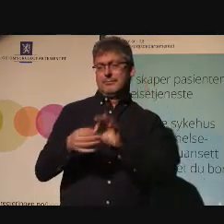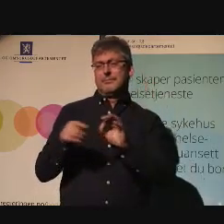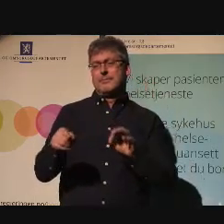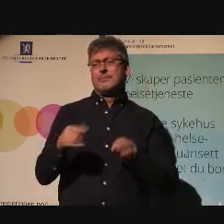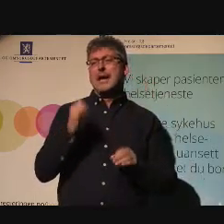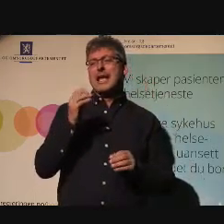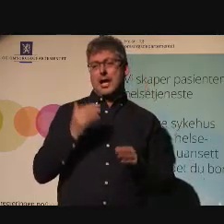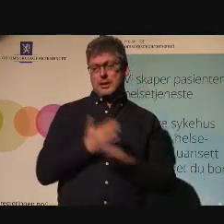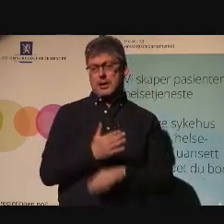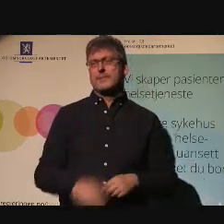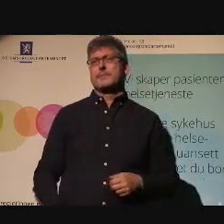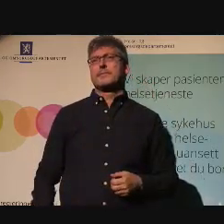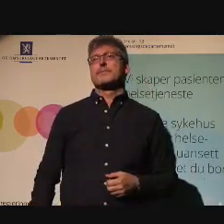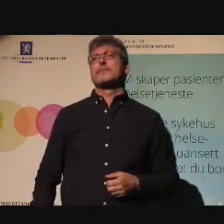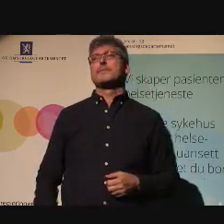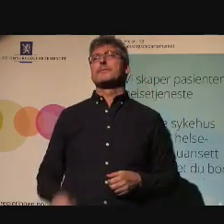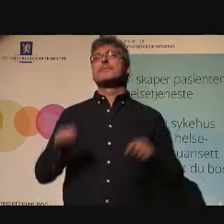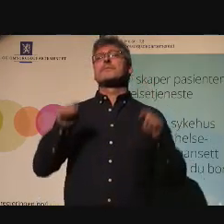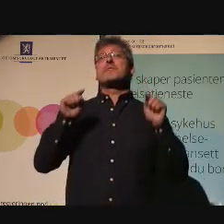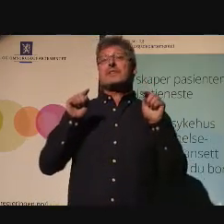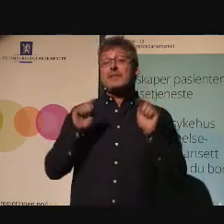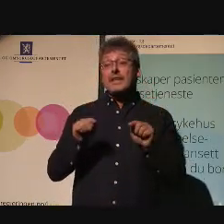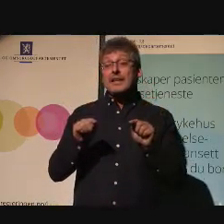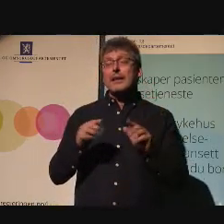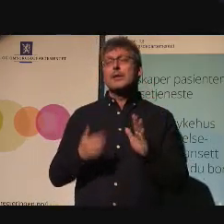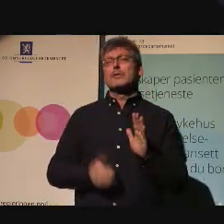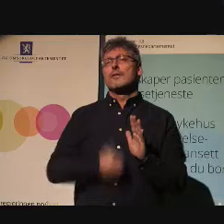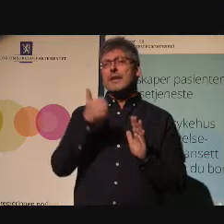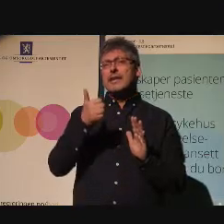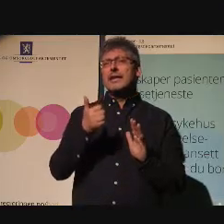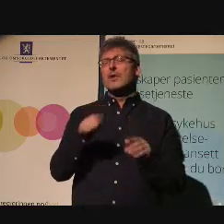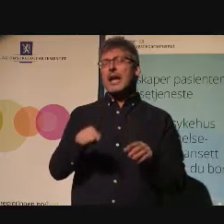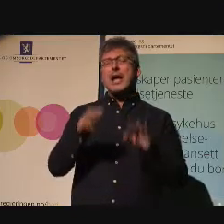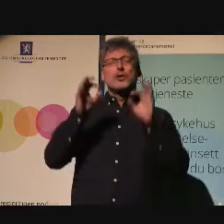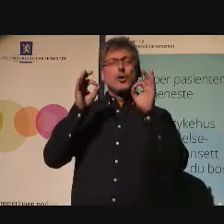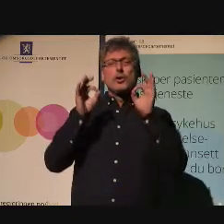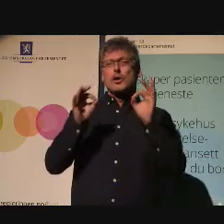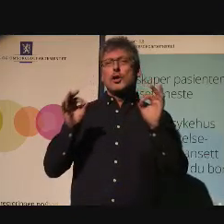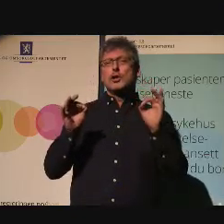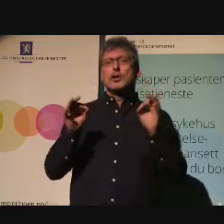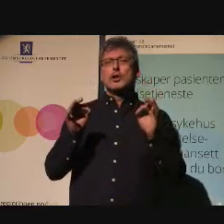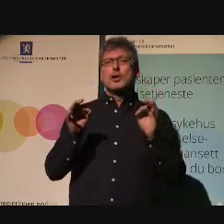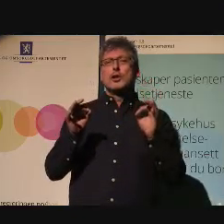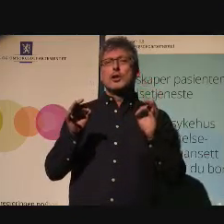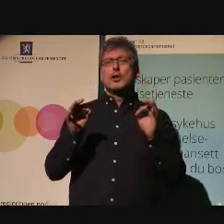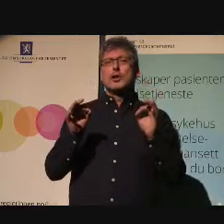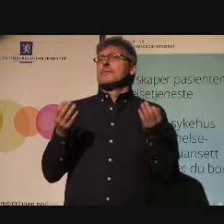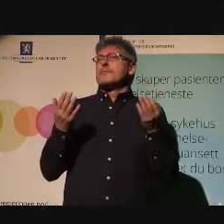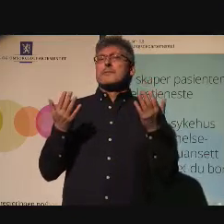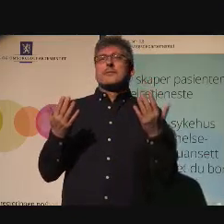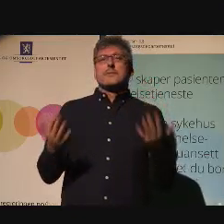Og den viktig også fordi han så tydelig på hva som det grunnleggende problemet i måten